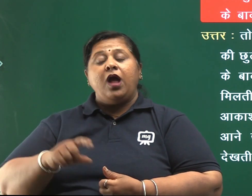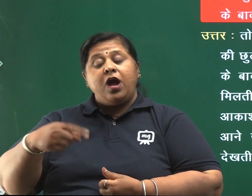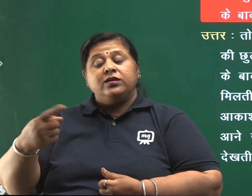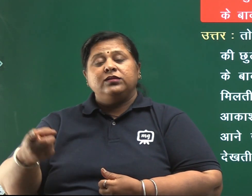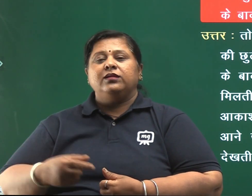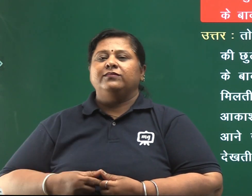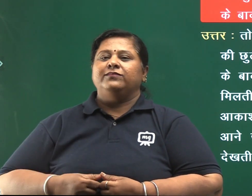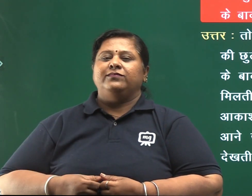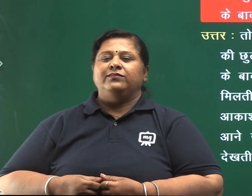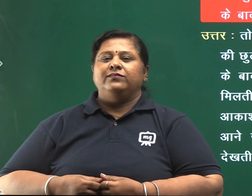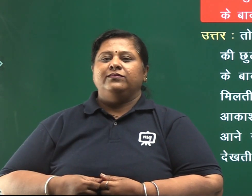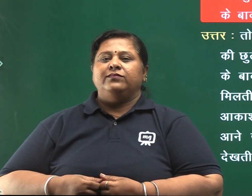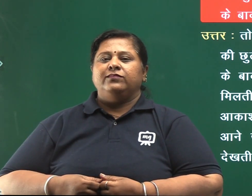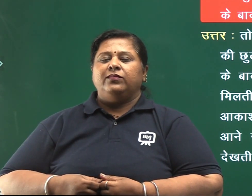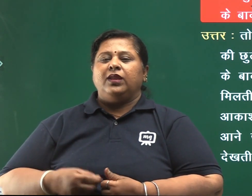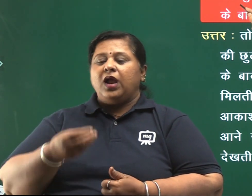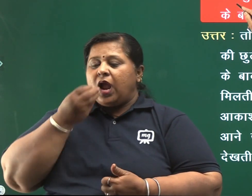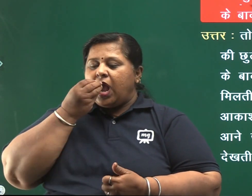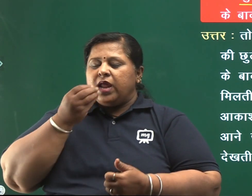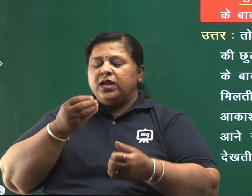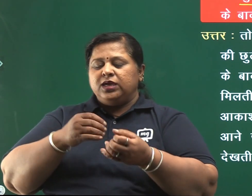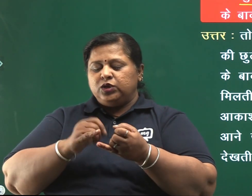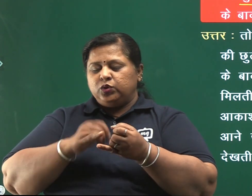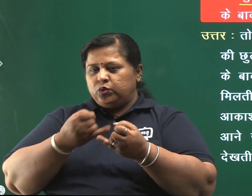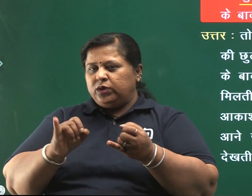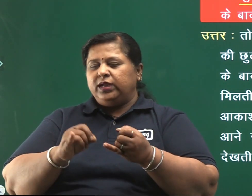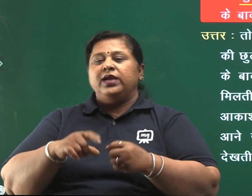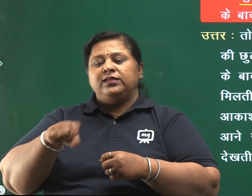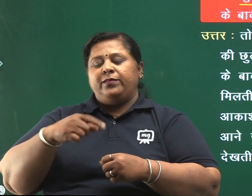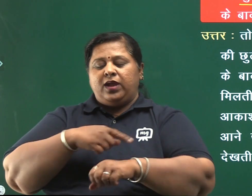अक्सर खाने की छुट्टी के समय